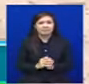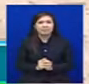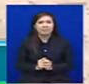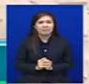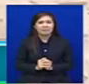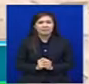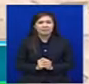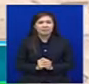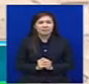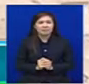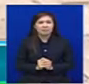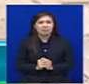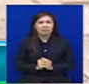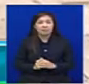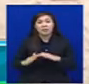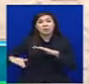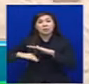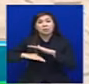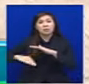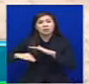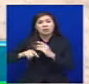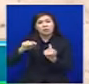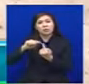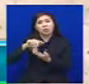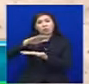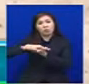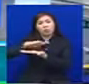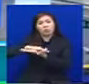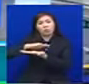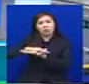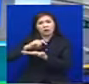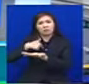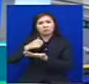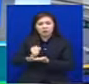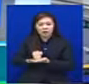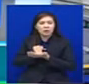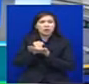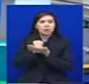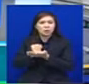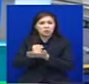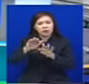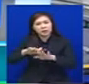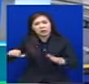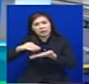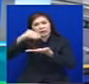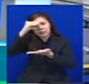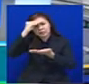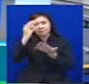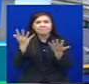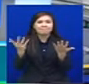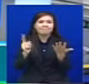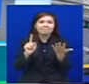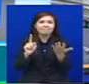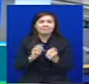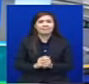ครับ คุณรัชพลครับเบื้องต้นในส่วนของโรงเรียนจะมีการให้ความช่วยเหลือนักน้องๆ นักเรียนยังไงบ้างครับ ครับ